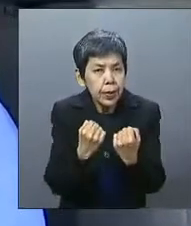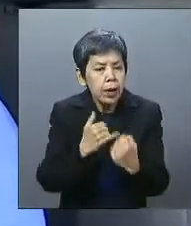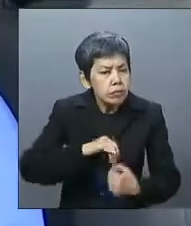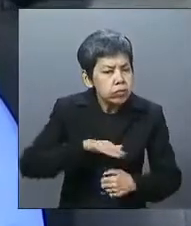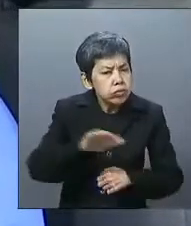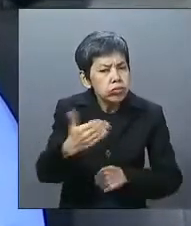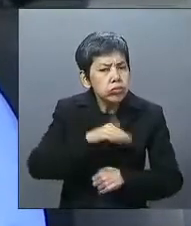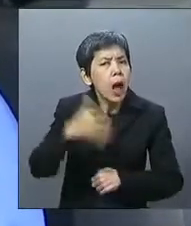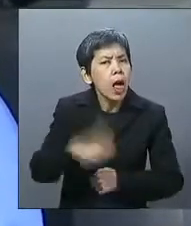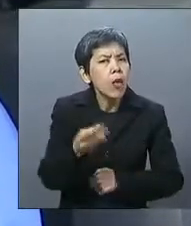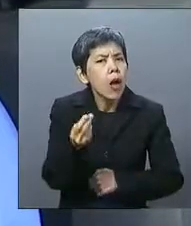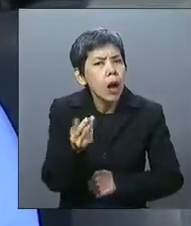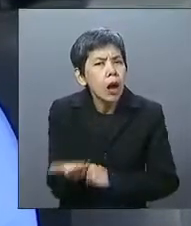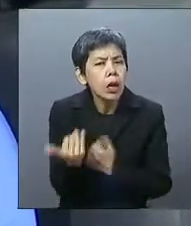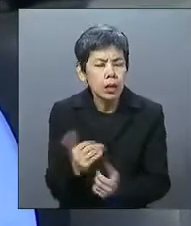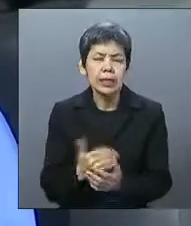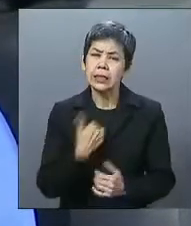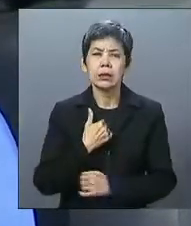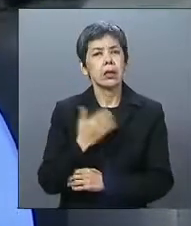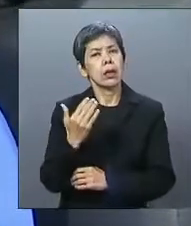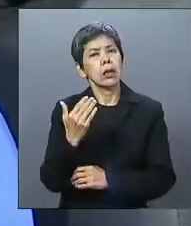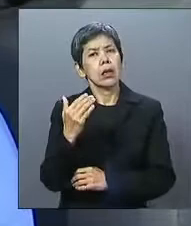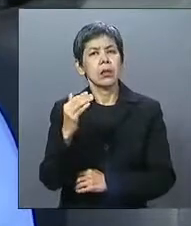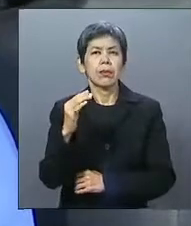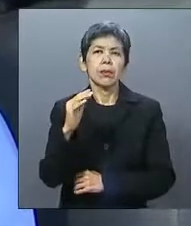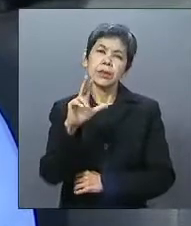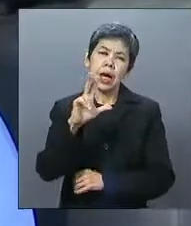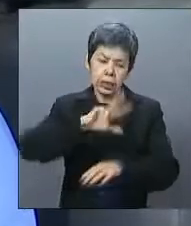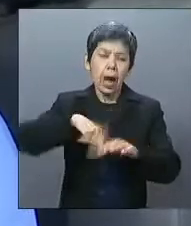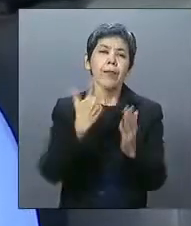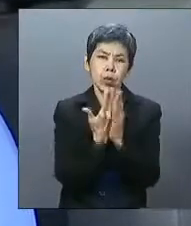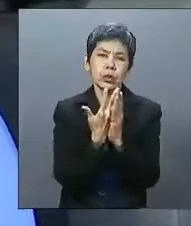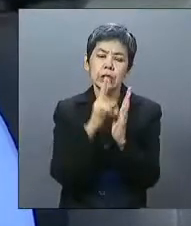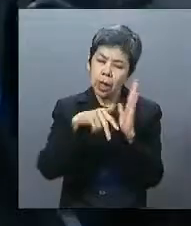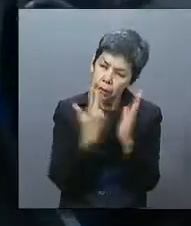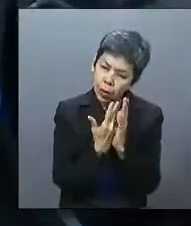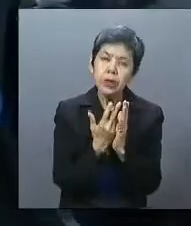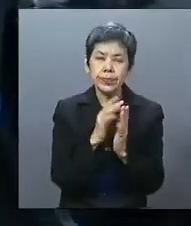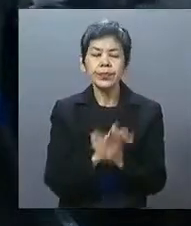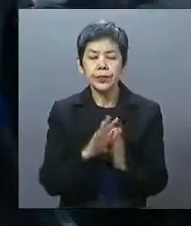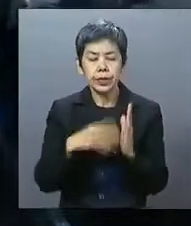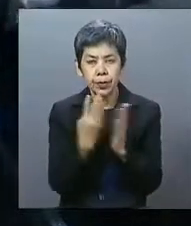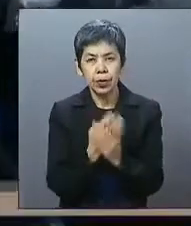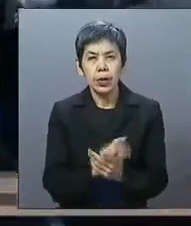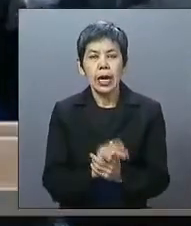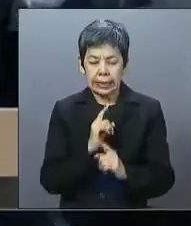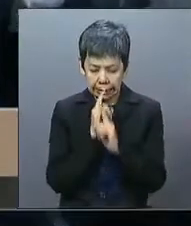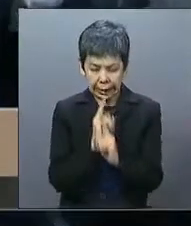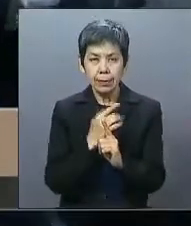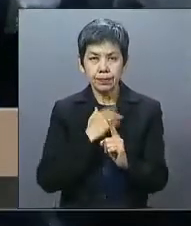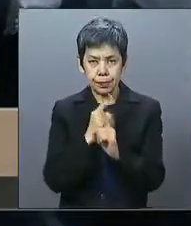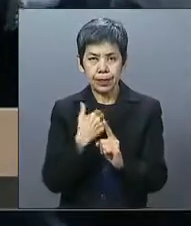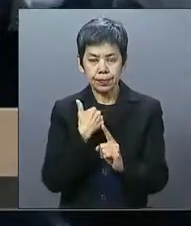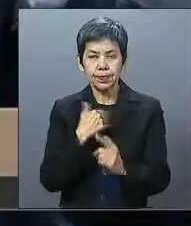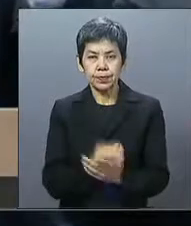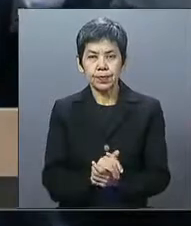อวัน วันนี้ก็ประมาณ5 3ชั่วโมงครับ3ชั่วโมง4ชั่วโมง มีปฏิบัติตามค่ะ